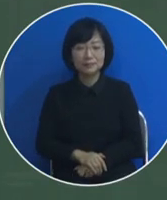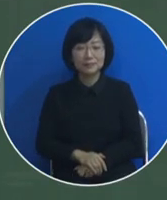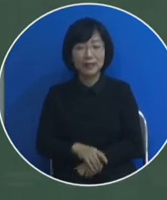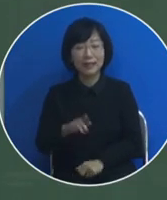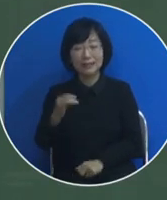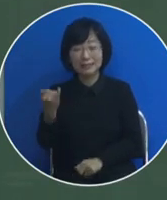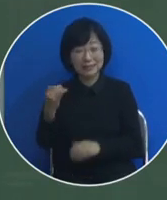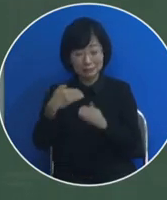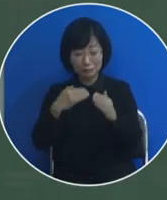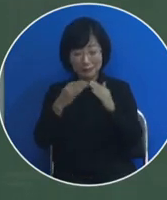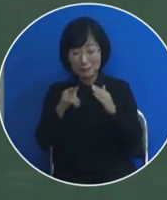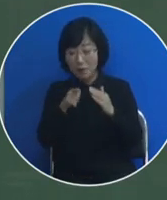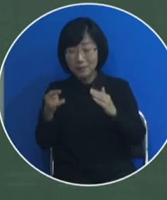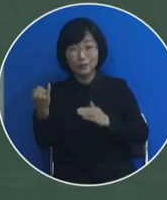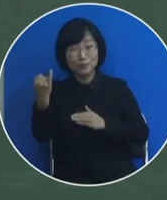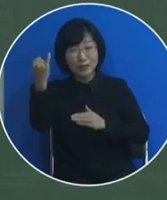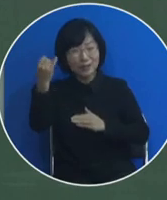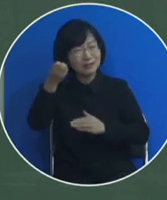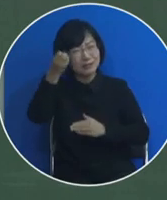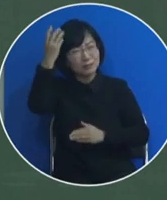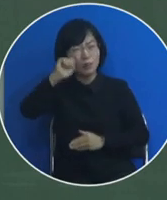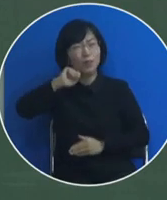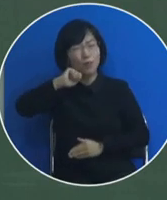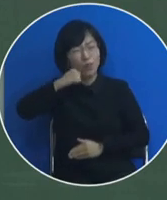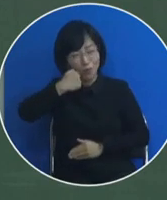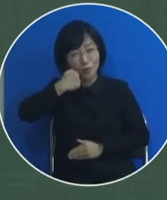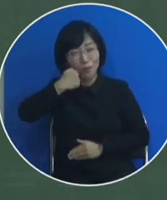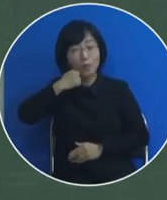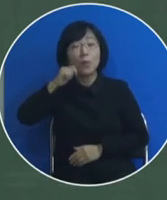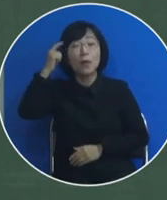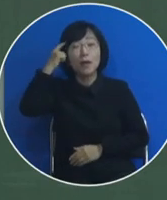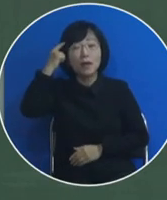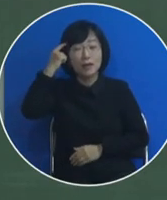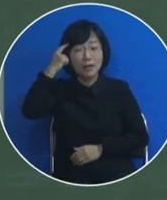잊을 수 없는 게 내 난생 처음으로